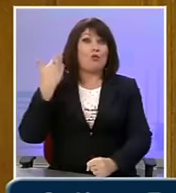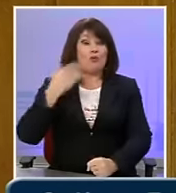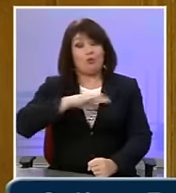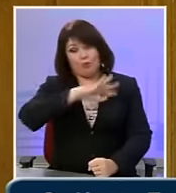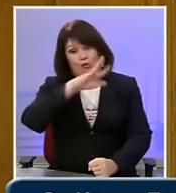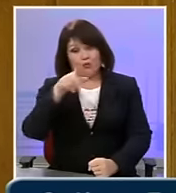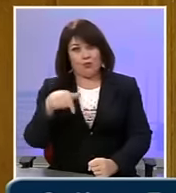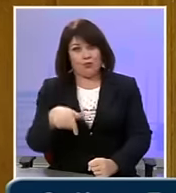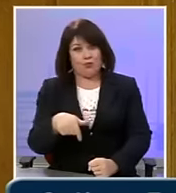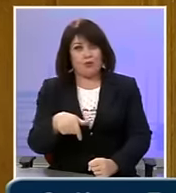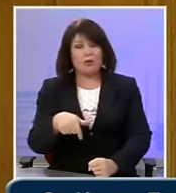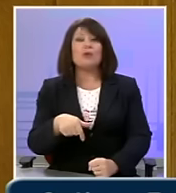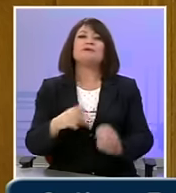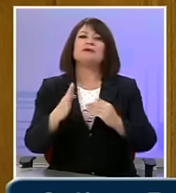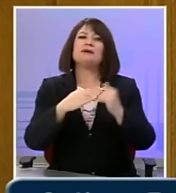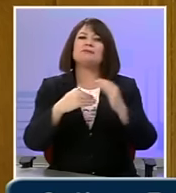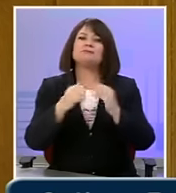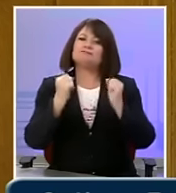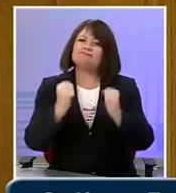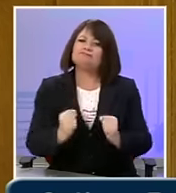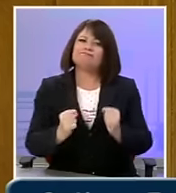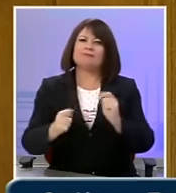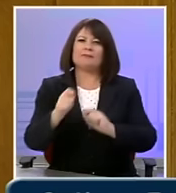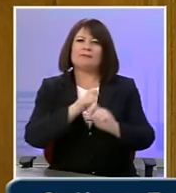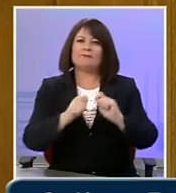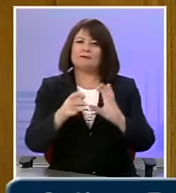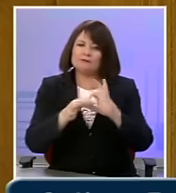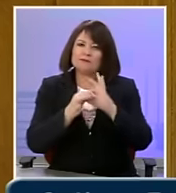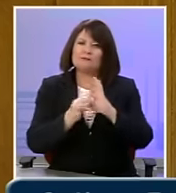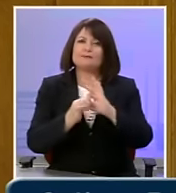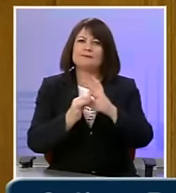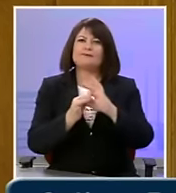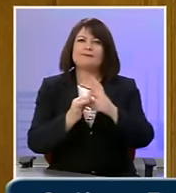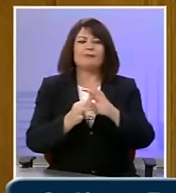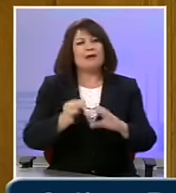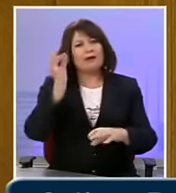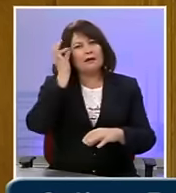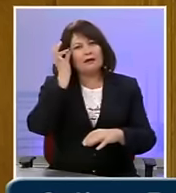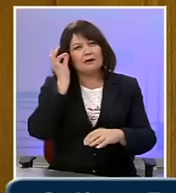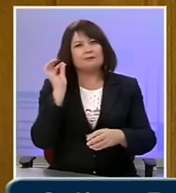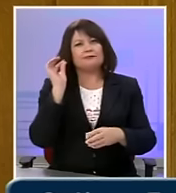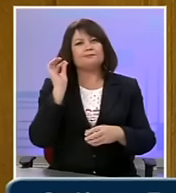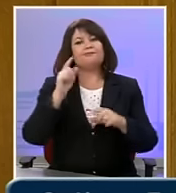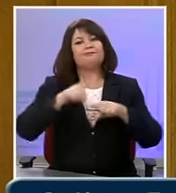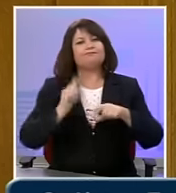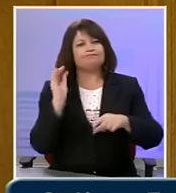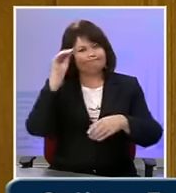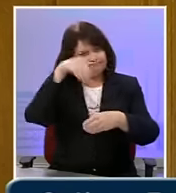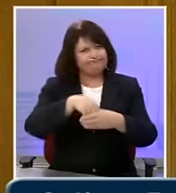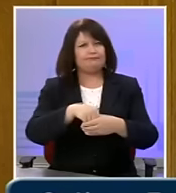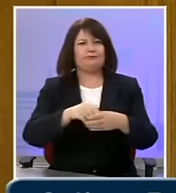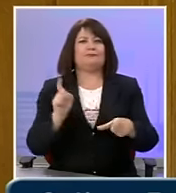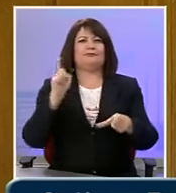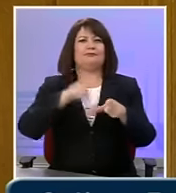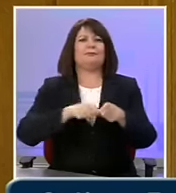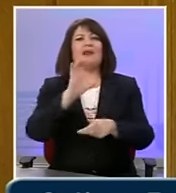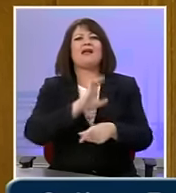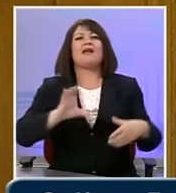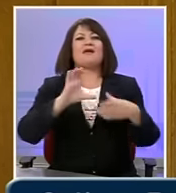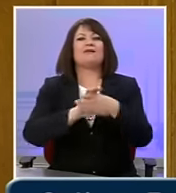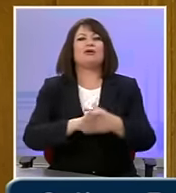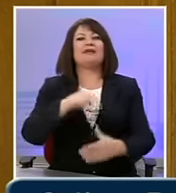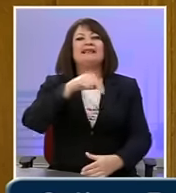ώστε να εδραιωθεί η συμμετοχή της Γαλλίας, της Ελλάδας, συγγνώμη, στην Ευρώπη. Και ο στρατηγός